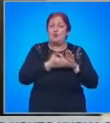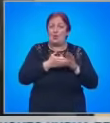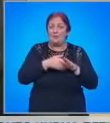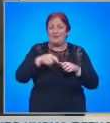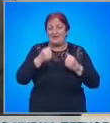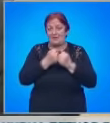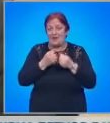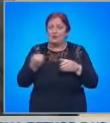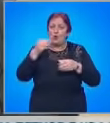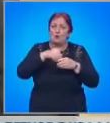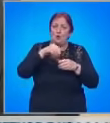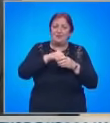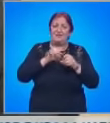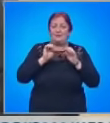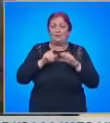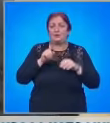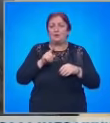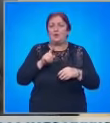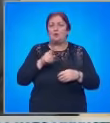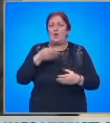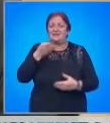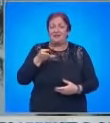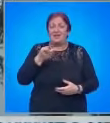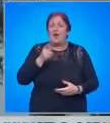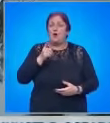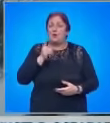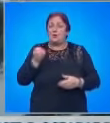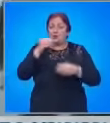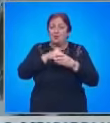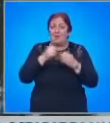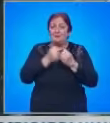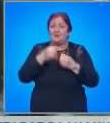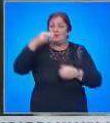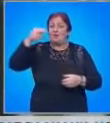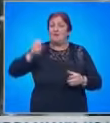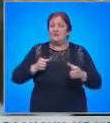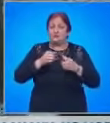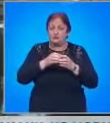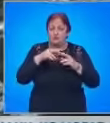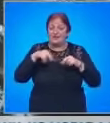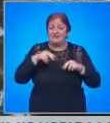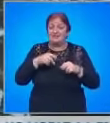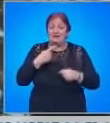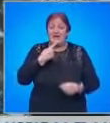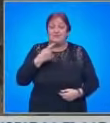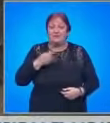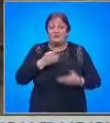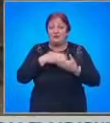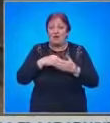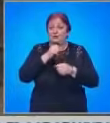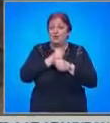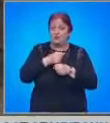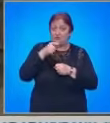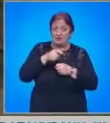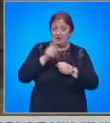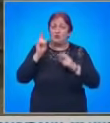на място допълват информацията, която имат. Ако мога така да допълна. На място в офиса на дружеството разследващите разпитват част от служителите,